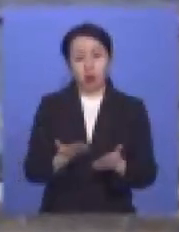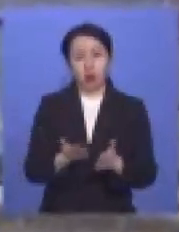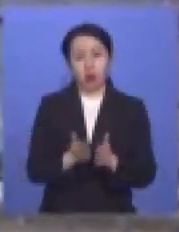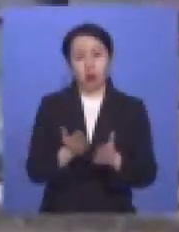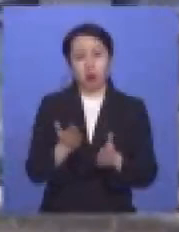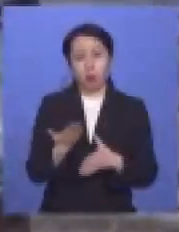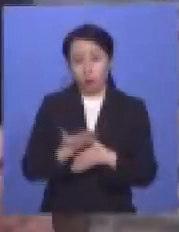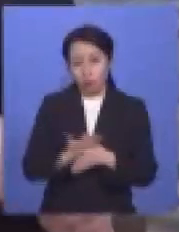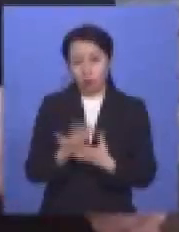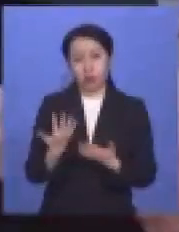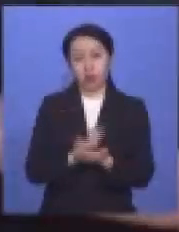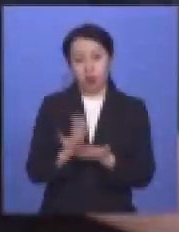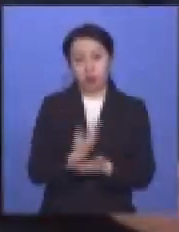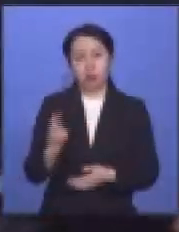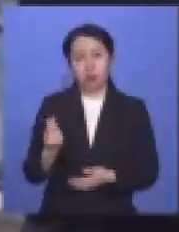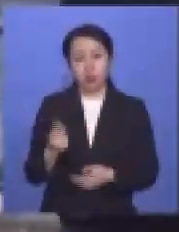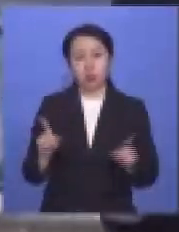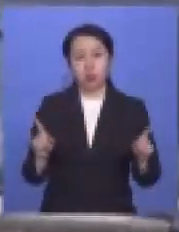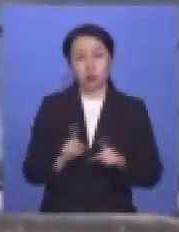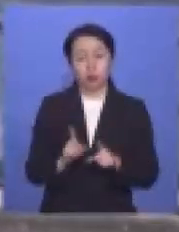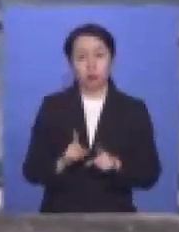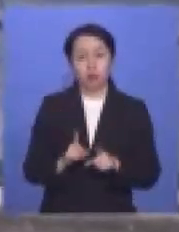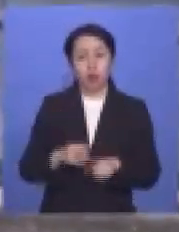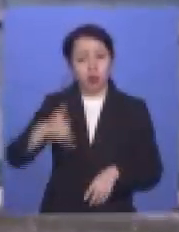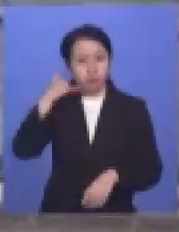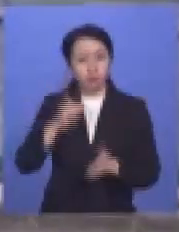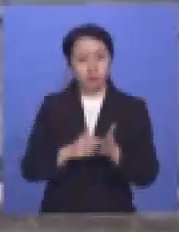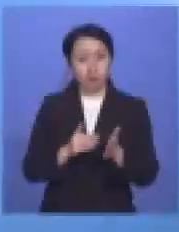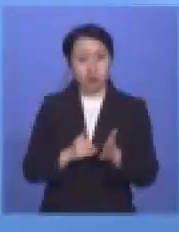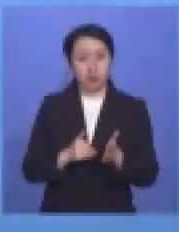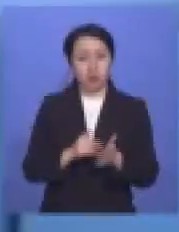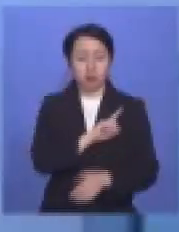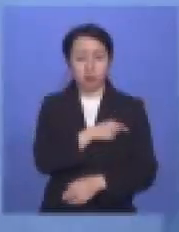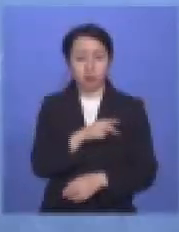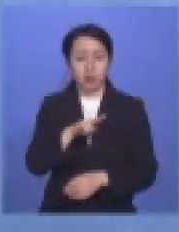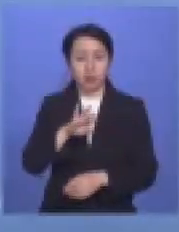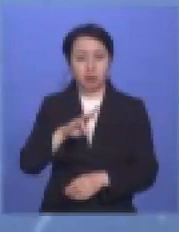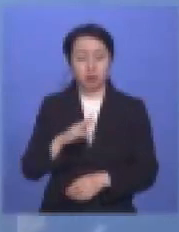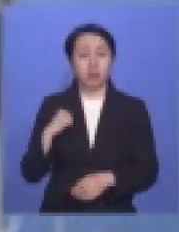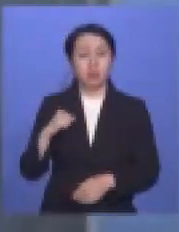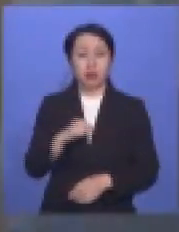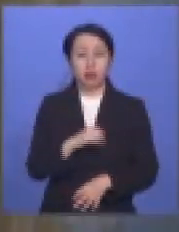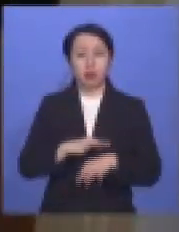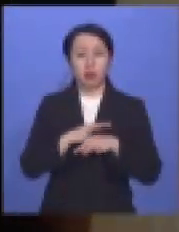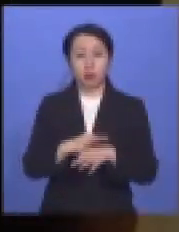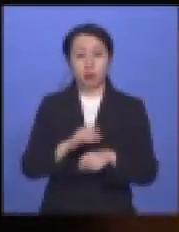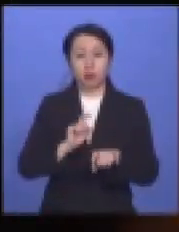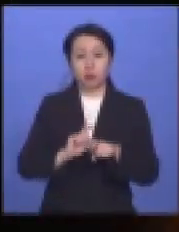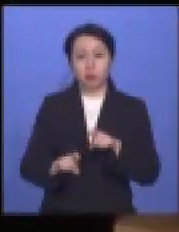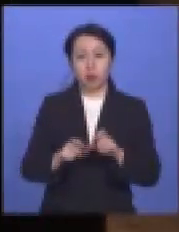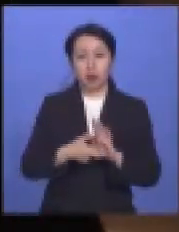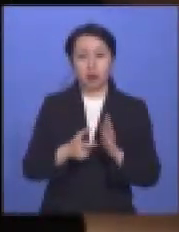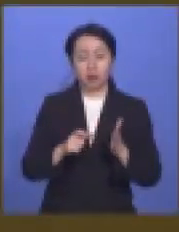сборе денег на то, чтобы вызвать дезинсекцию. Жильцы дома самостоятельно проводили дезинфекцию в